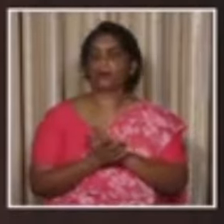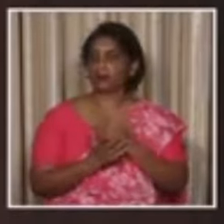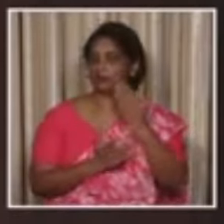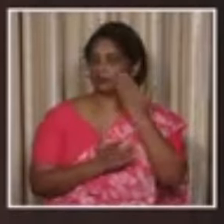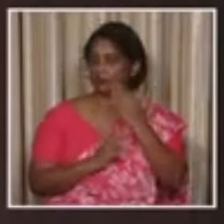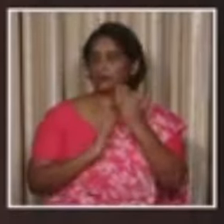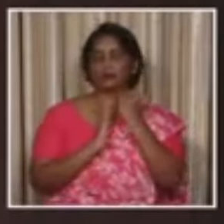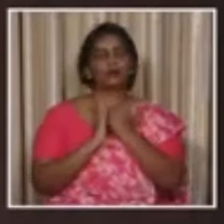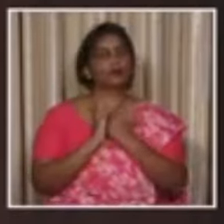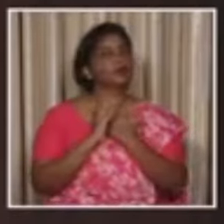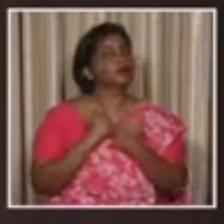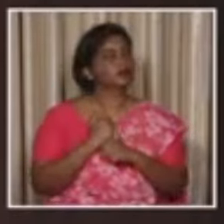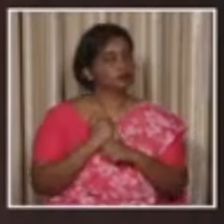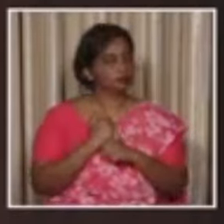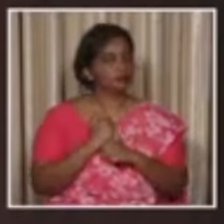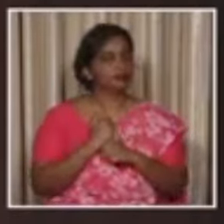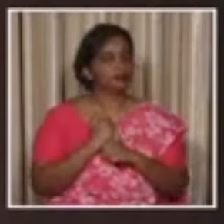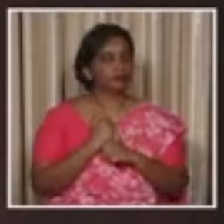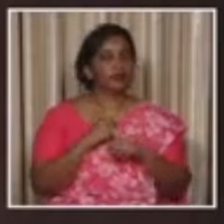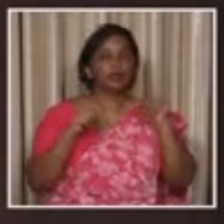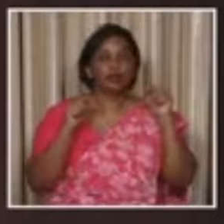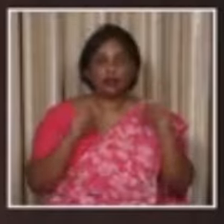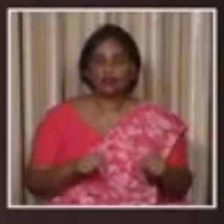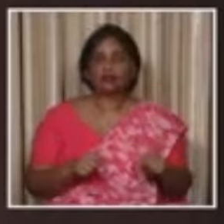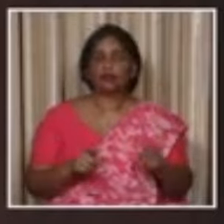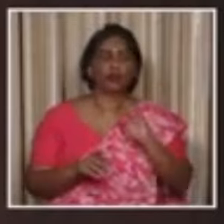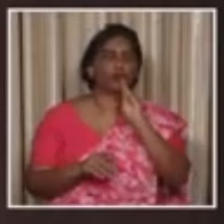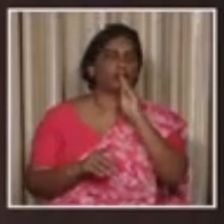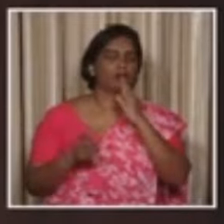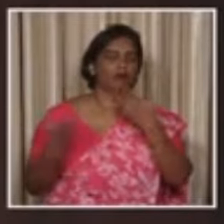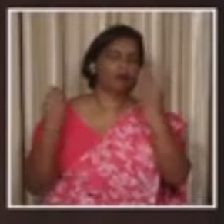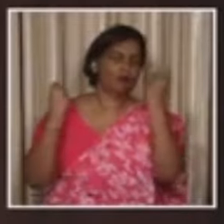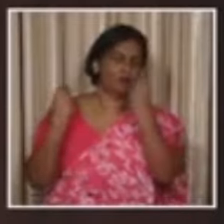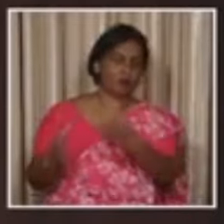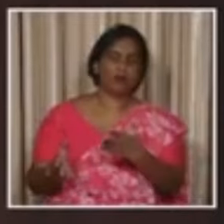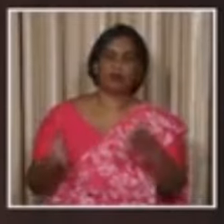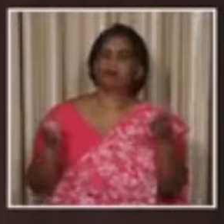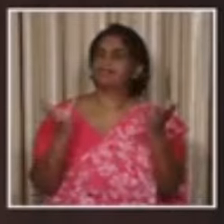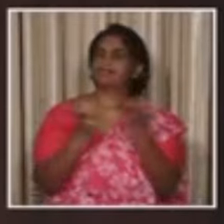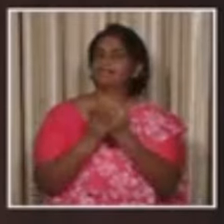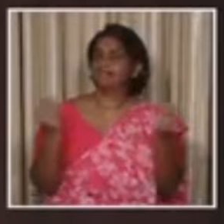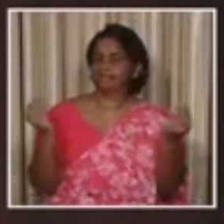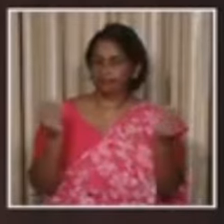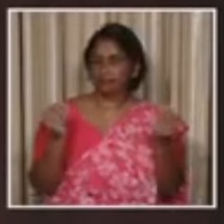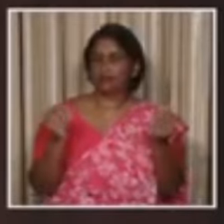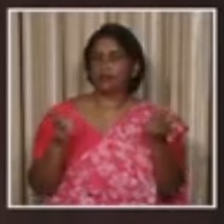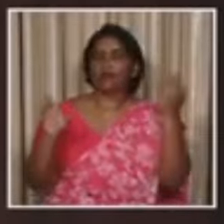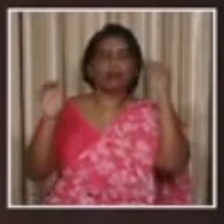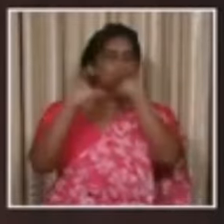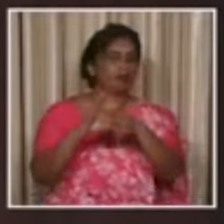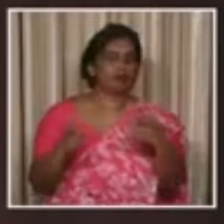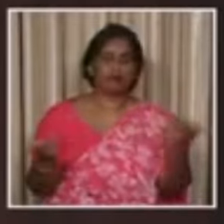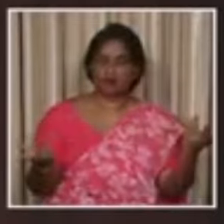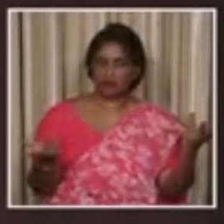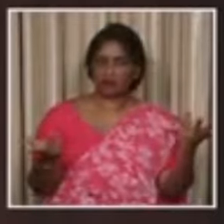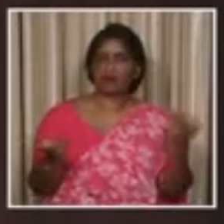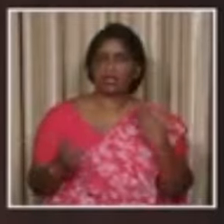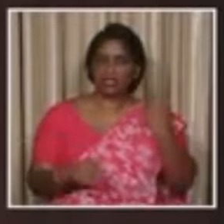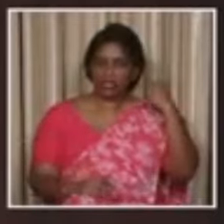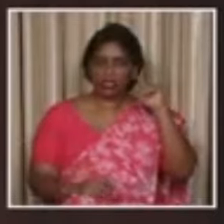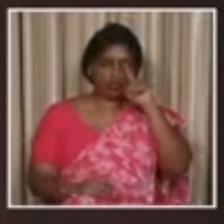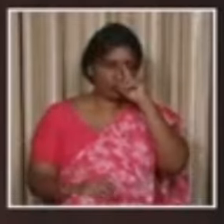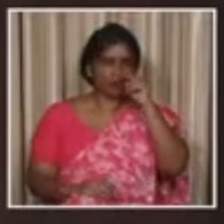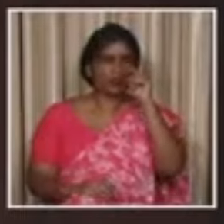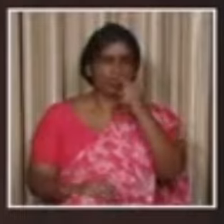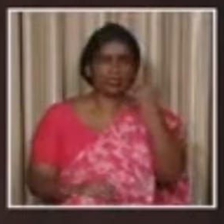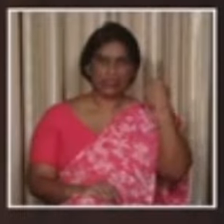පුළුවන් වැඩපිළිවෙලක් තමයි අපි හැදුවේ. දැන් අද ඒක නිකම්ම නිකන් අතහැරලා දාලා තියෙන තැනකට තල්ලුලා තියෙන්නේ. කවුරුත් යන්නේත් නැහැ. මං ගිය සතියේත් ගියා මේ